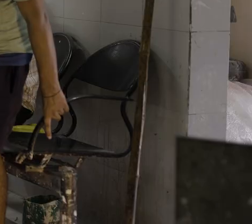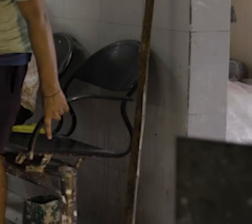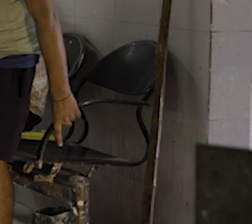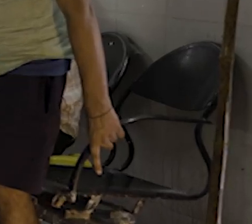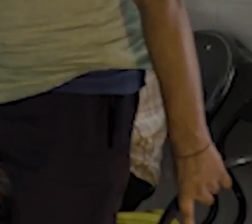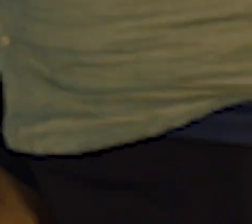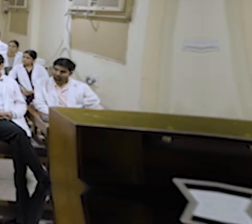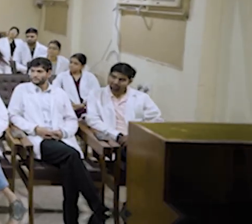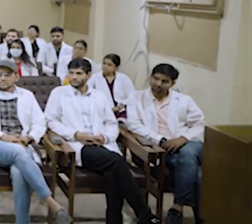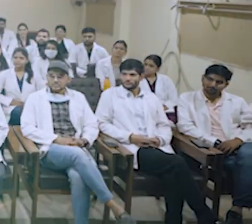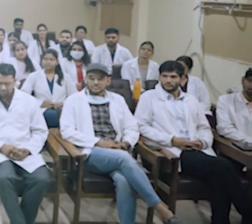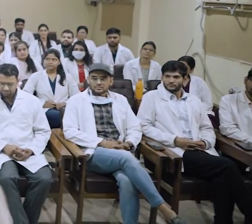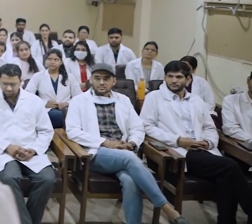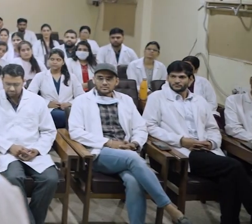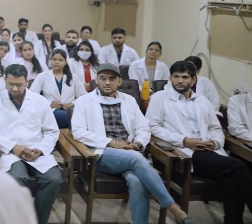है।